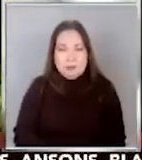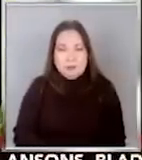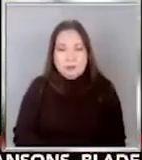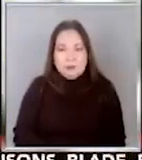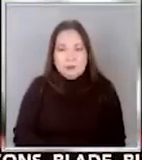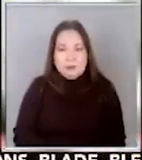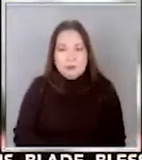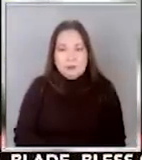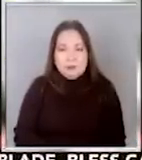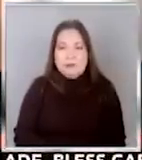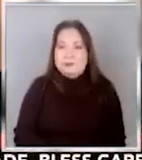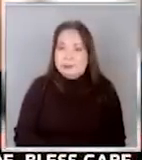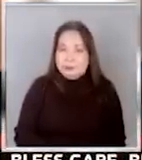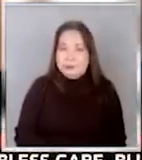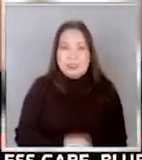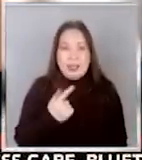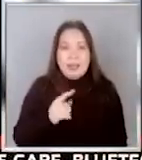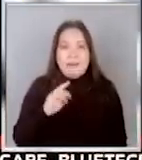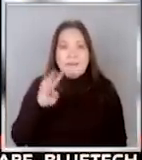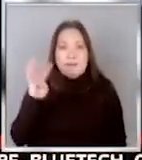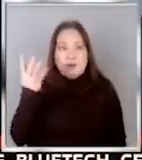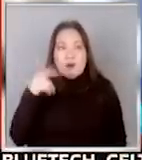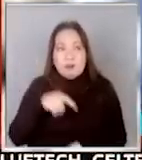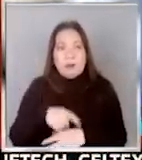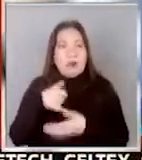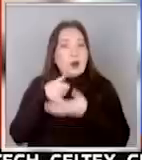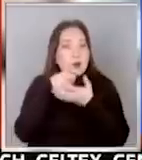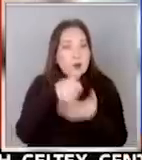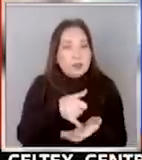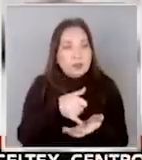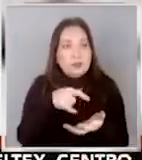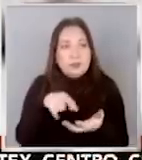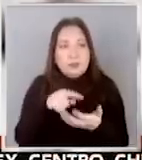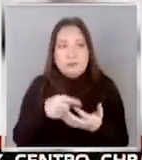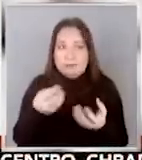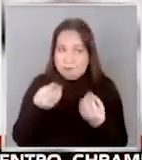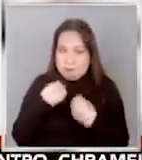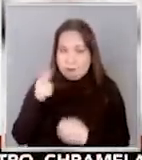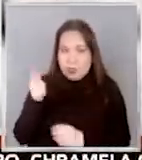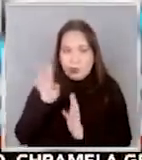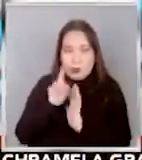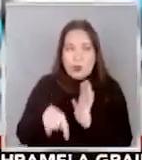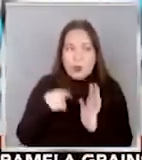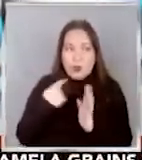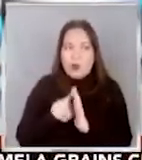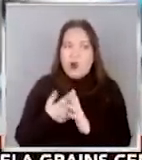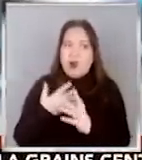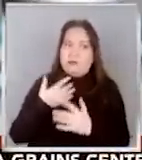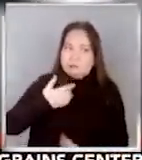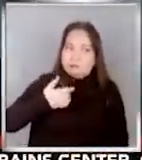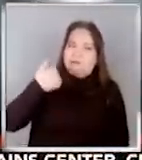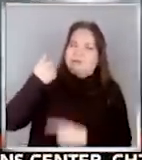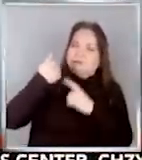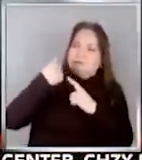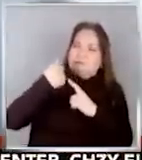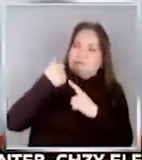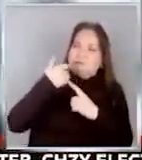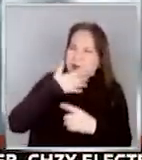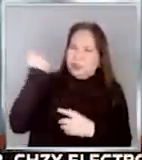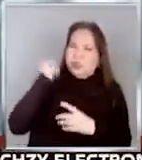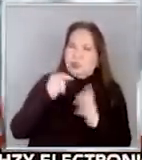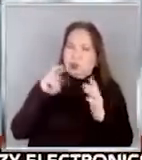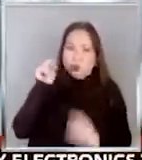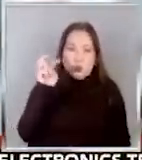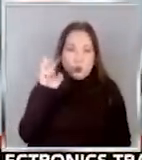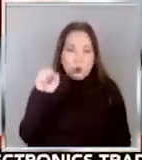Sa 4th na pagkakataon, muling iginawad sa inyong 24 oras ang Most Outstanding News Show sa 5th Gawad La Salyaneta ng